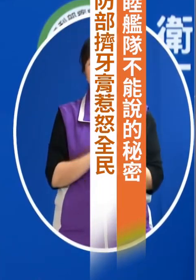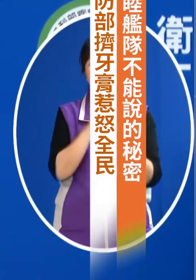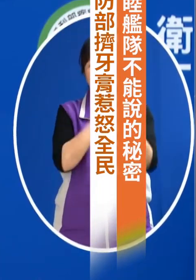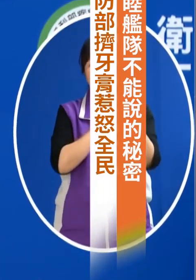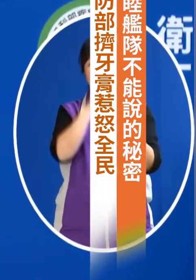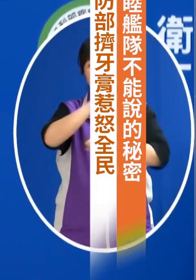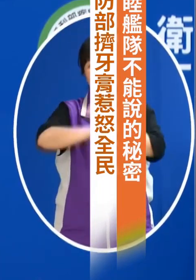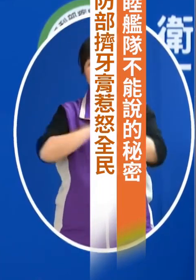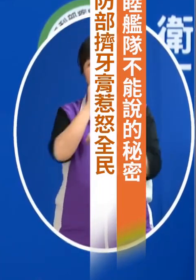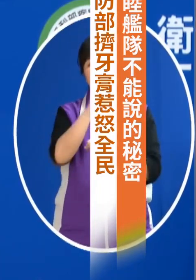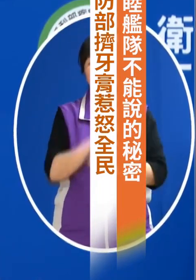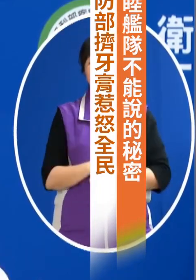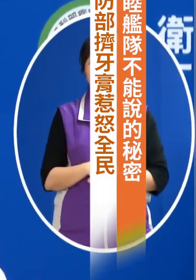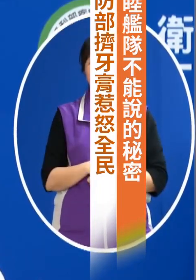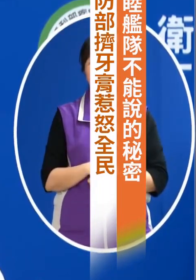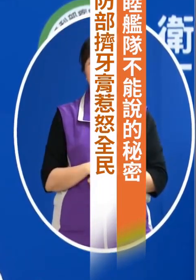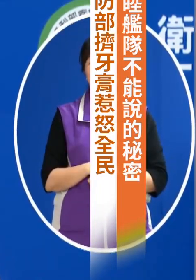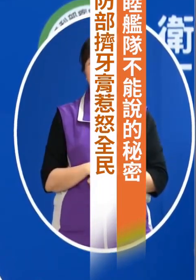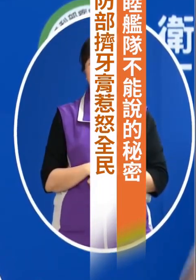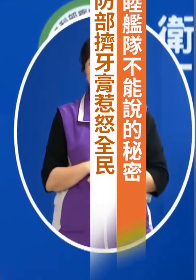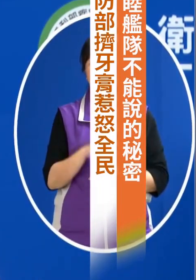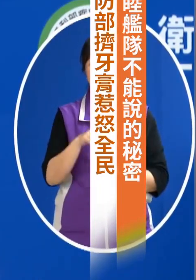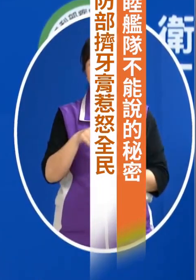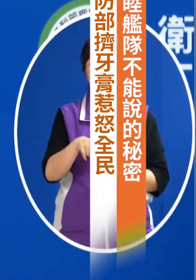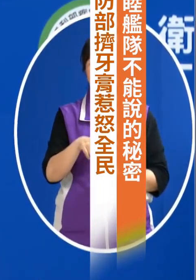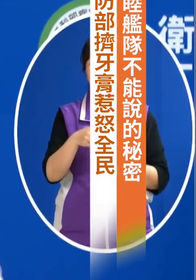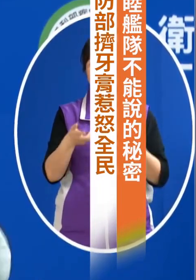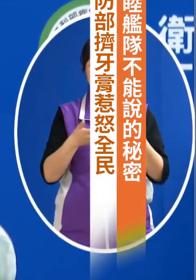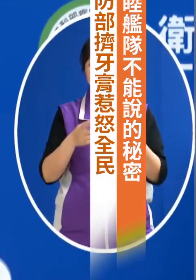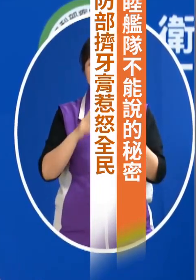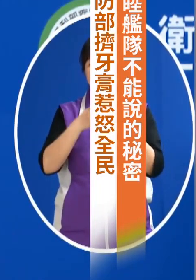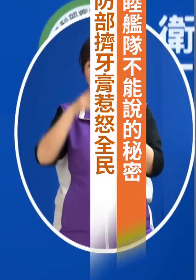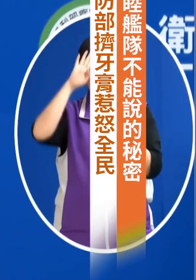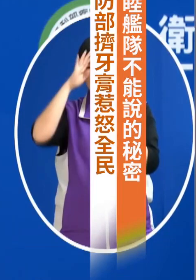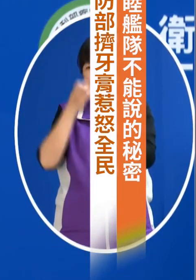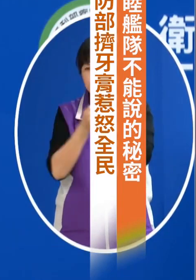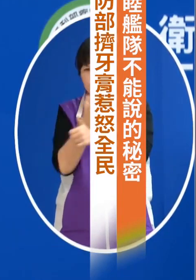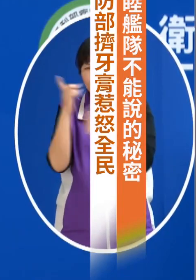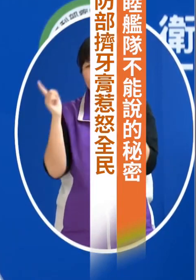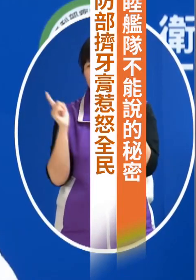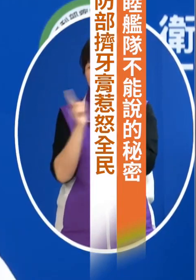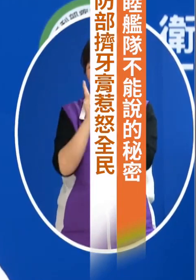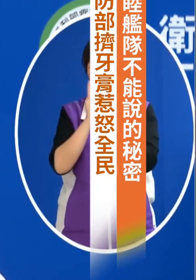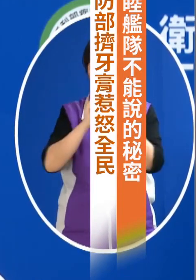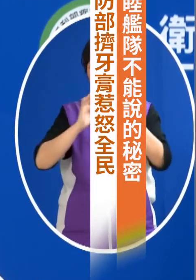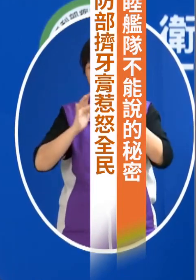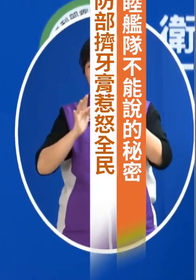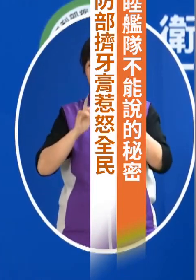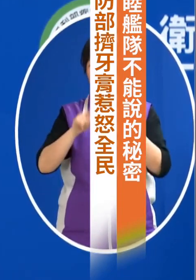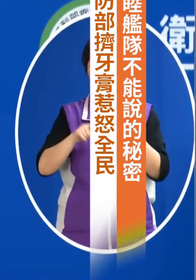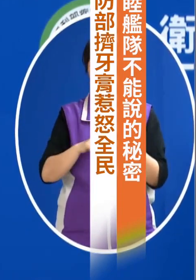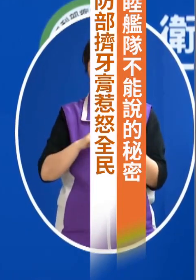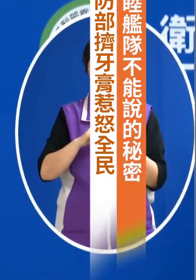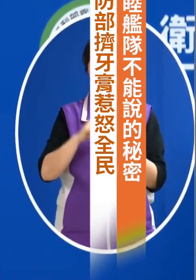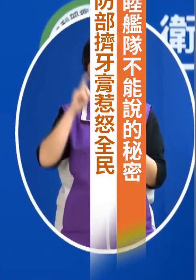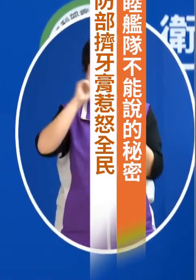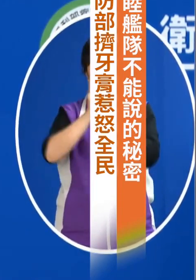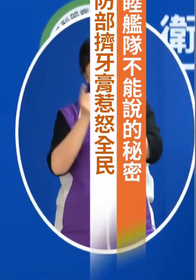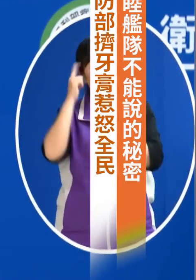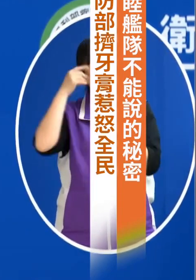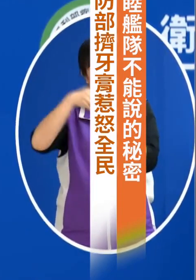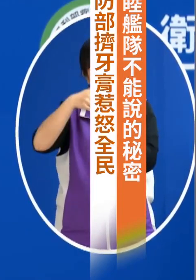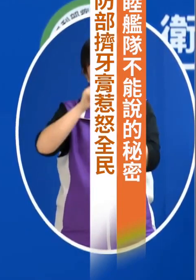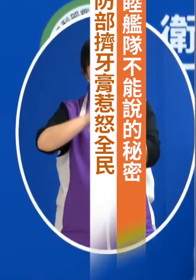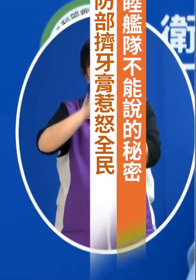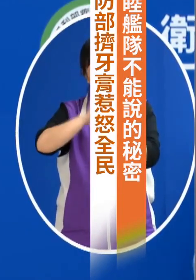嘛。好啊，可是在这里面我们发觉在跟疫情在对抗的时候，这可能就要有一些比较柔性弹